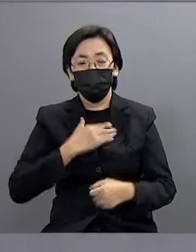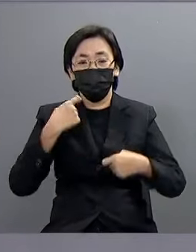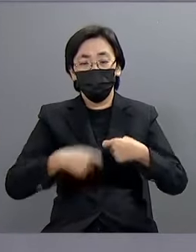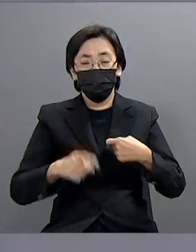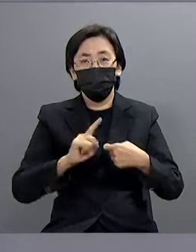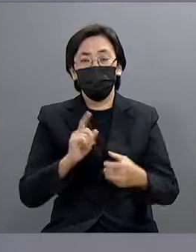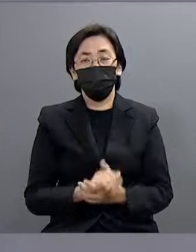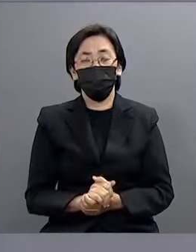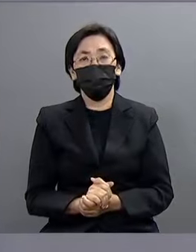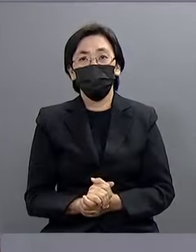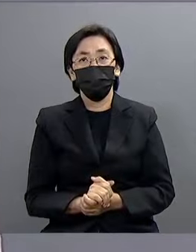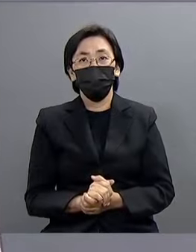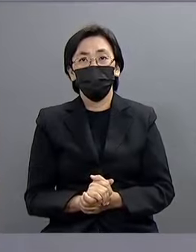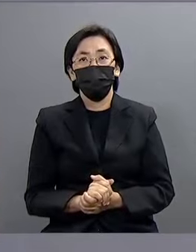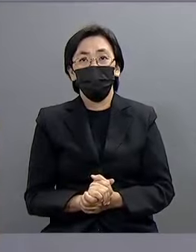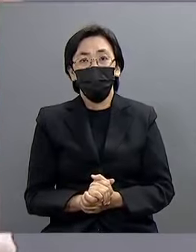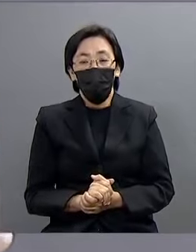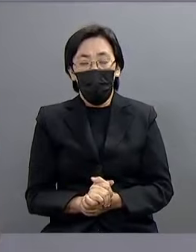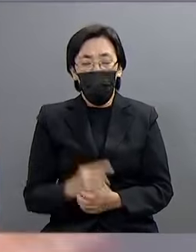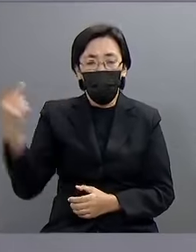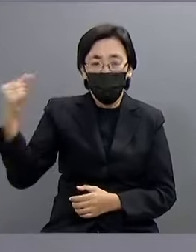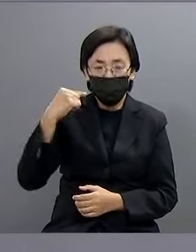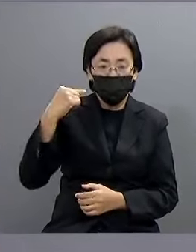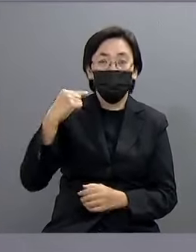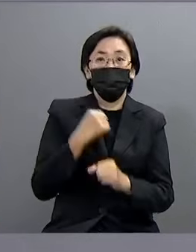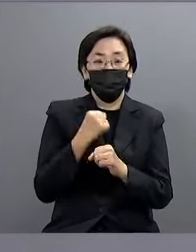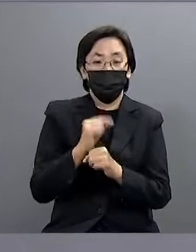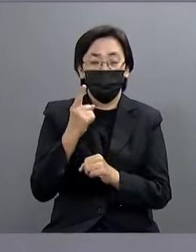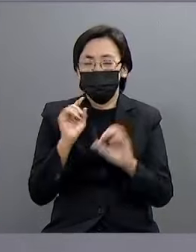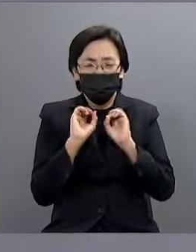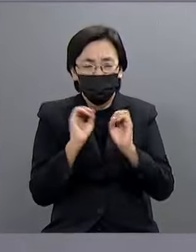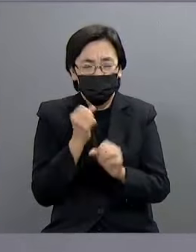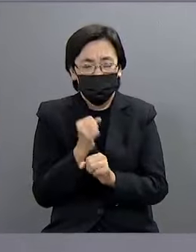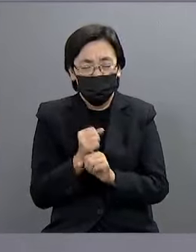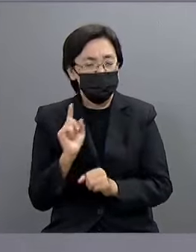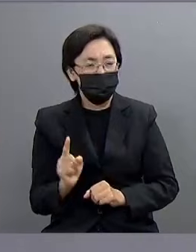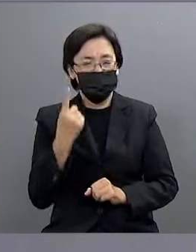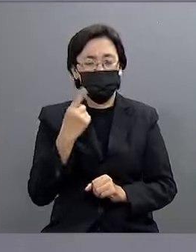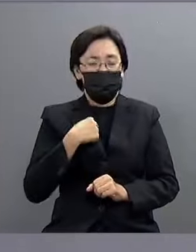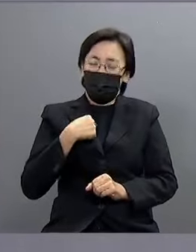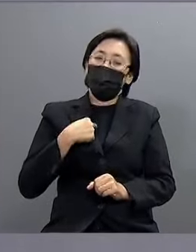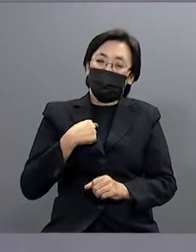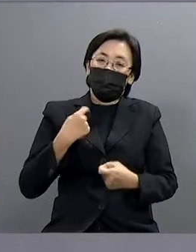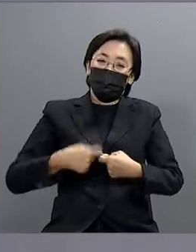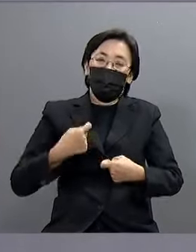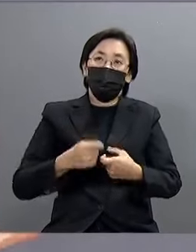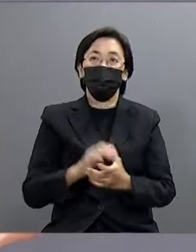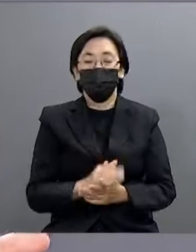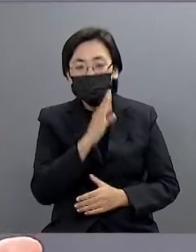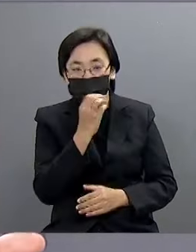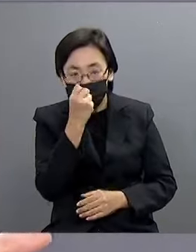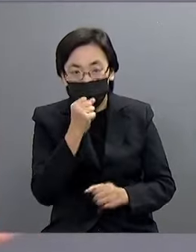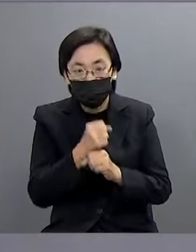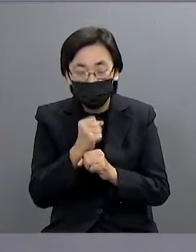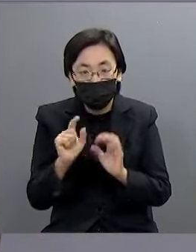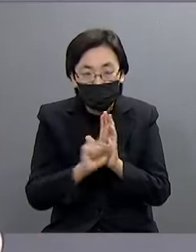ลูกค้ามาออเดอร์ใหม่ๆ อะไรที่เราไม่ได้ทำปกติ ใช่คือเบสจะมี คือถ้าสมมติเบนได้ลองทำหนึ่งครั้งครั้งต่อไปเบนง่